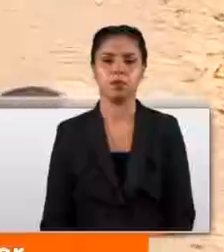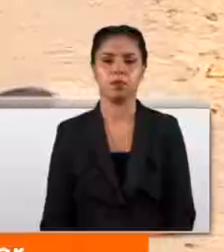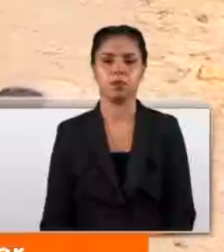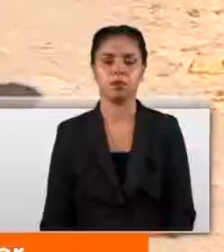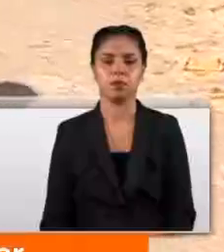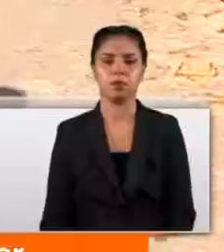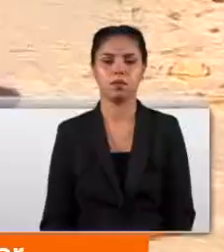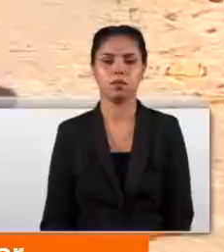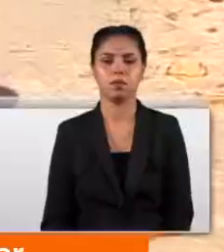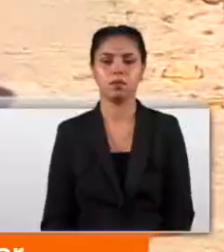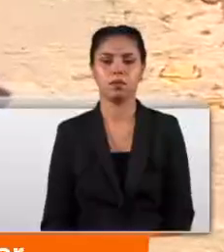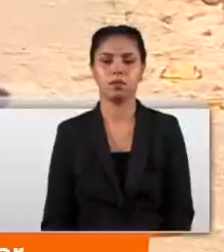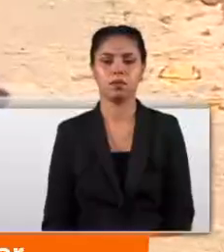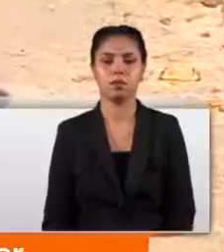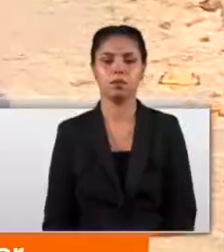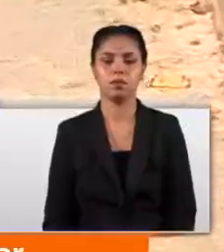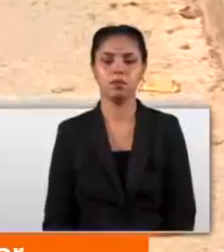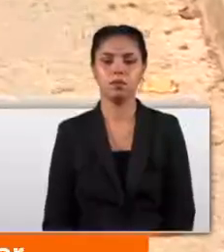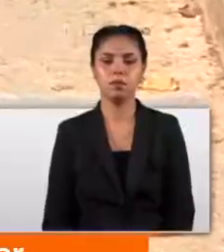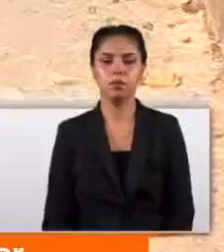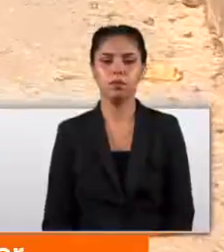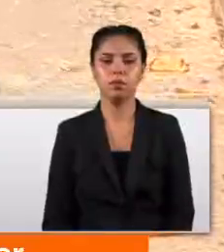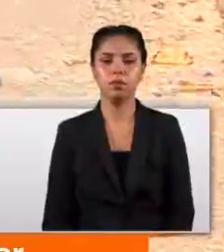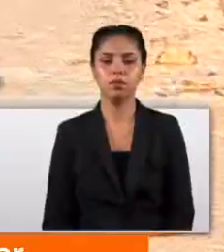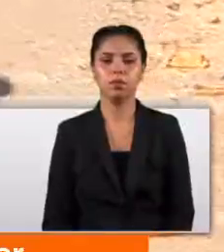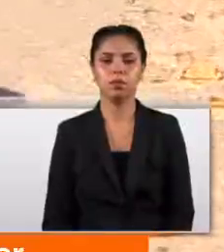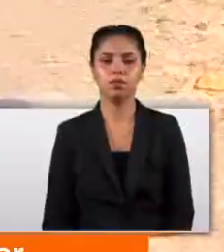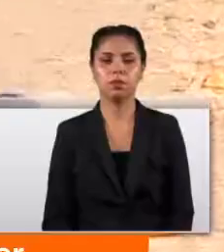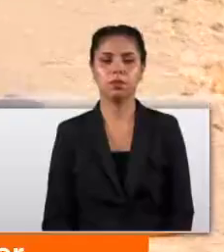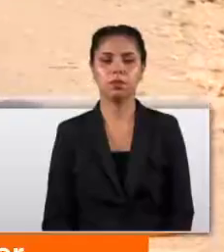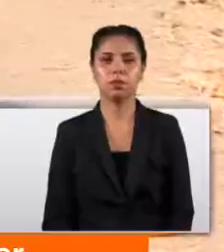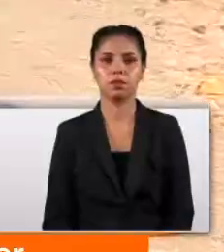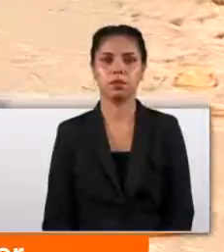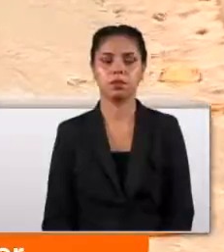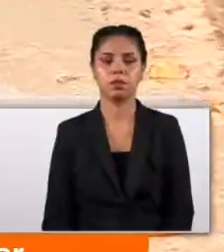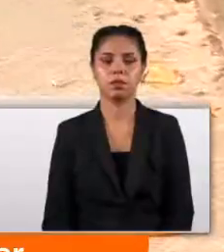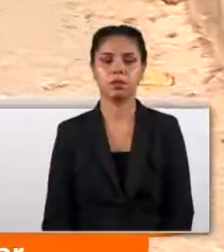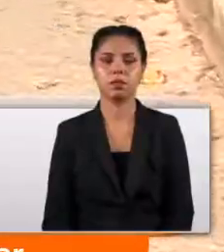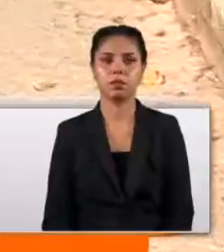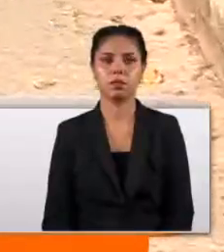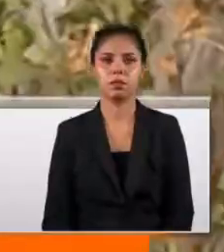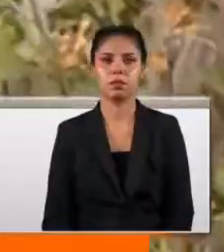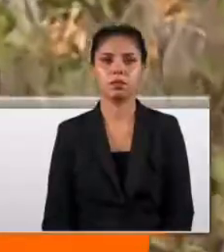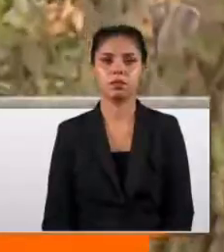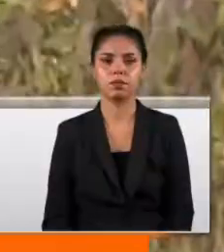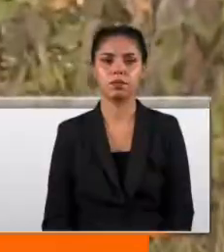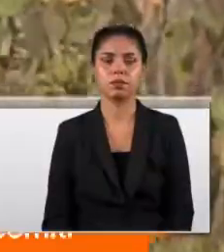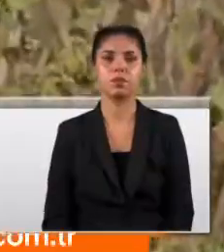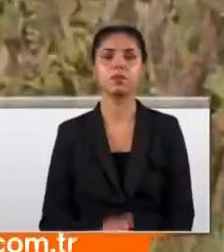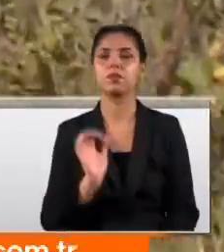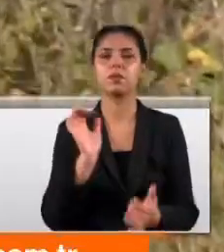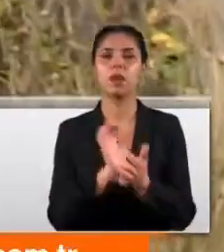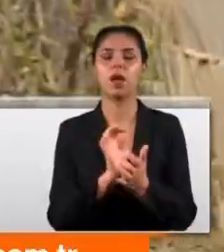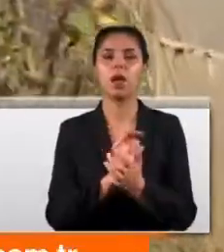gitmemiz. 1948 ve 1967 yıllarında yaşanan katliamların tekrar yaşanmasını istiyorlar. Garip